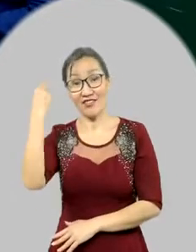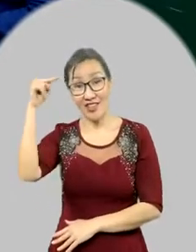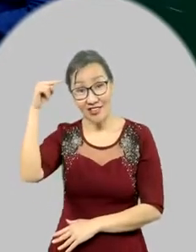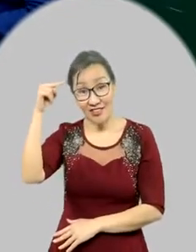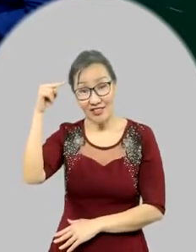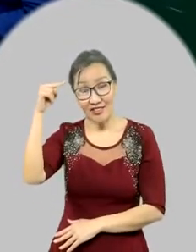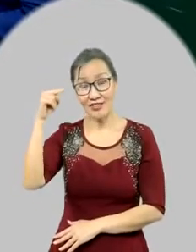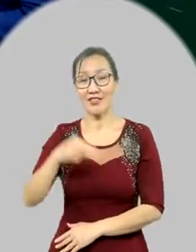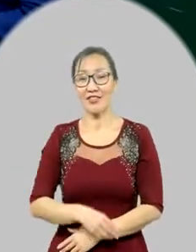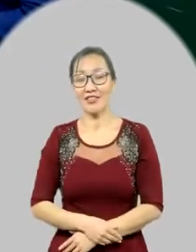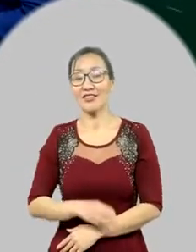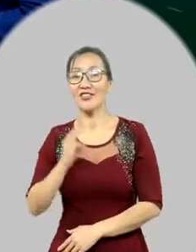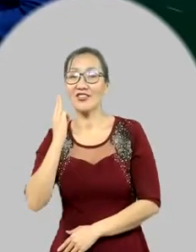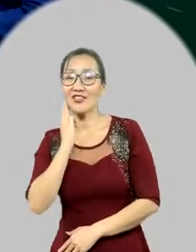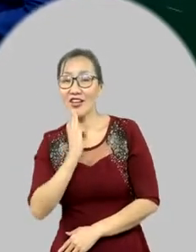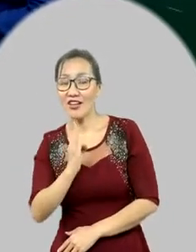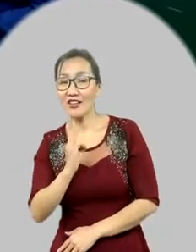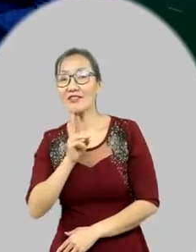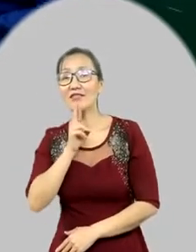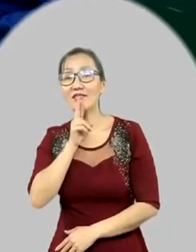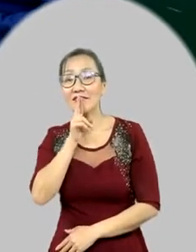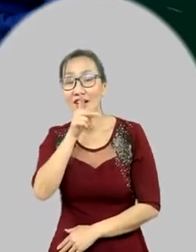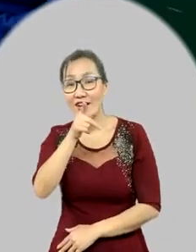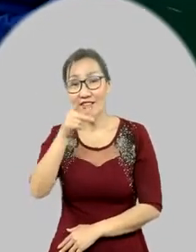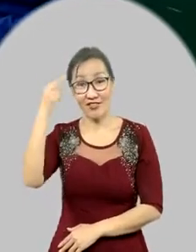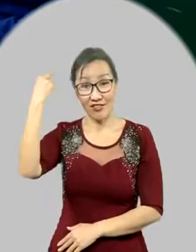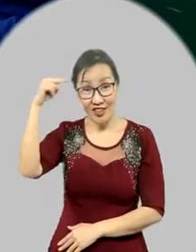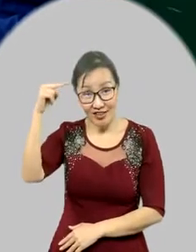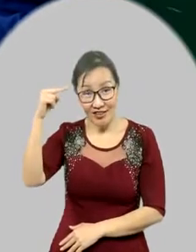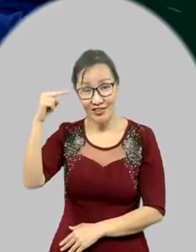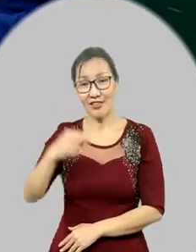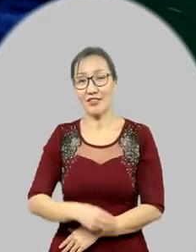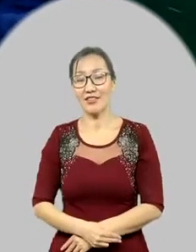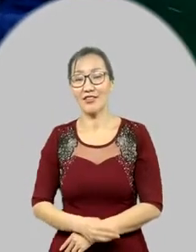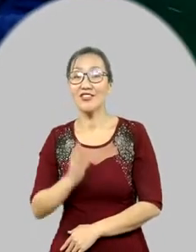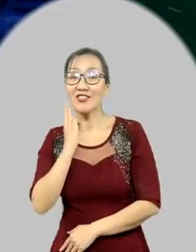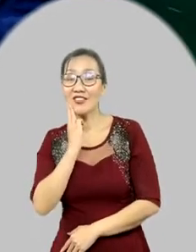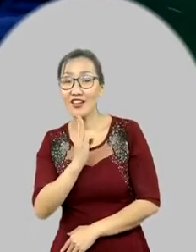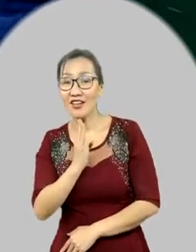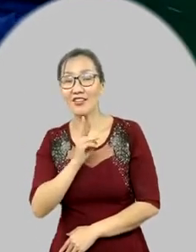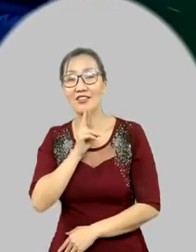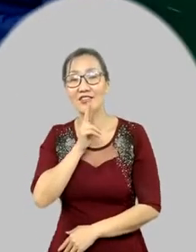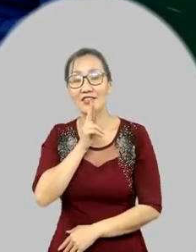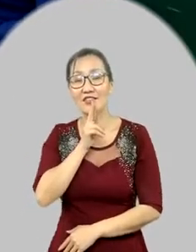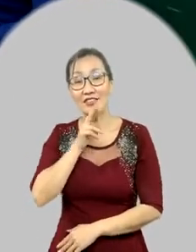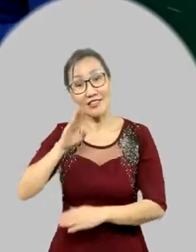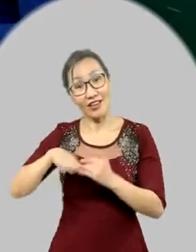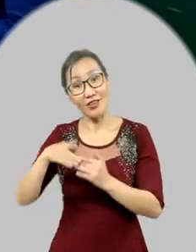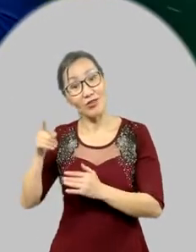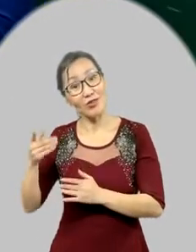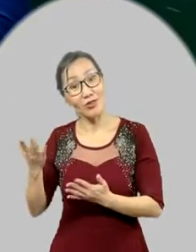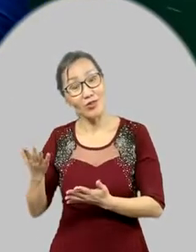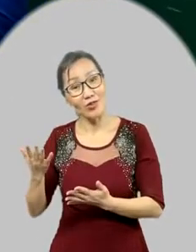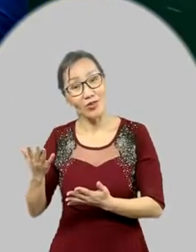цинхэр. Шар, ягаан, цинхэр. Шар, тэгвэл үүний